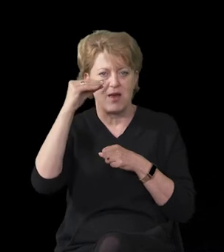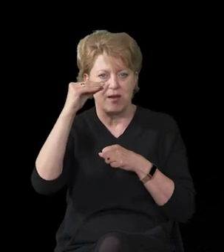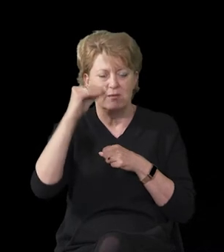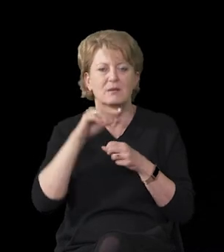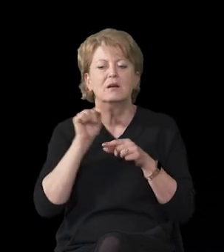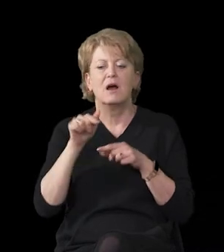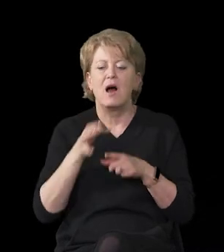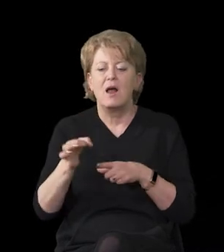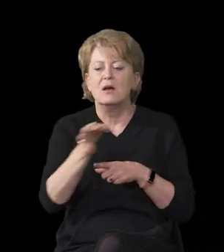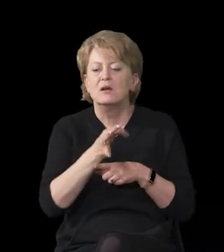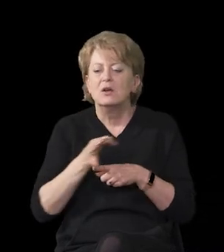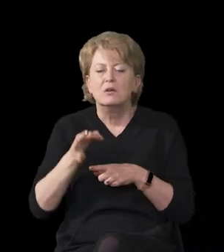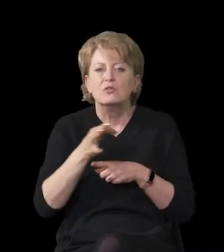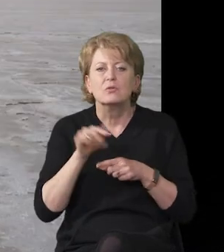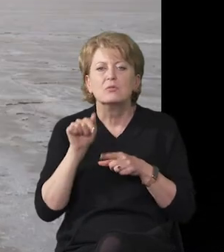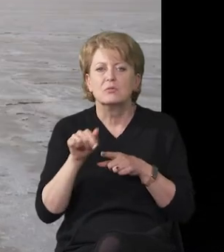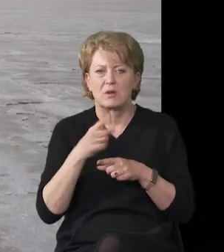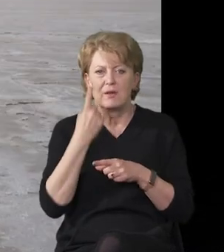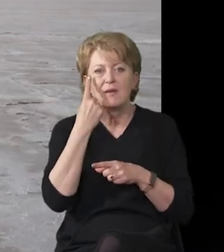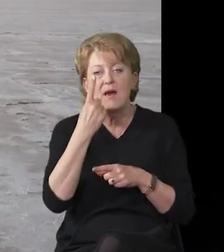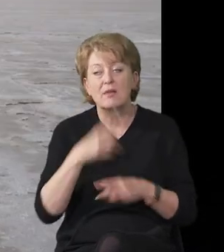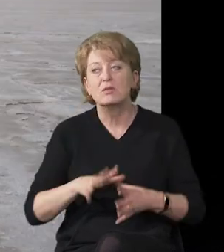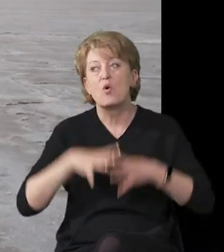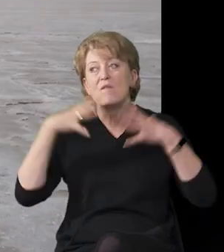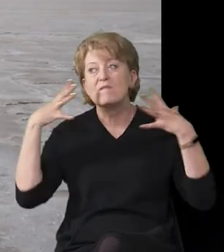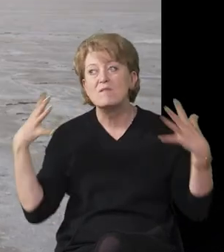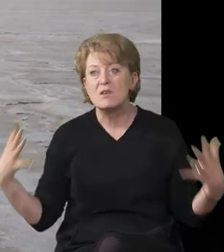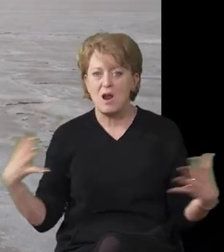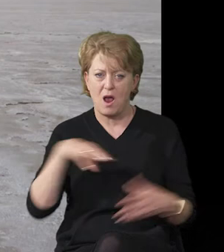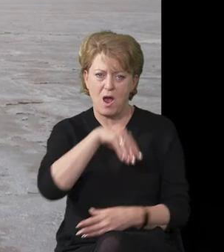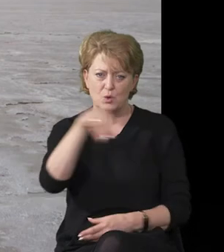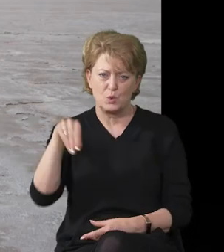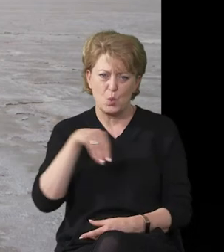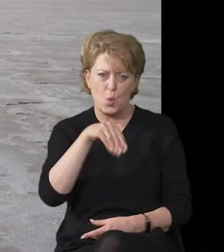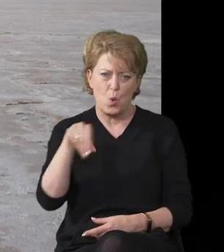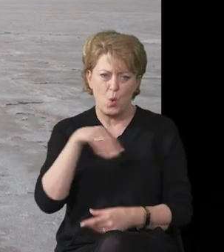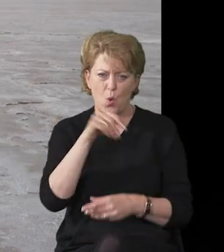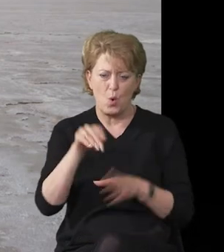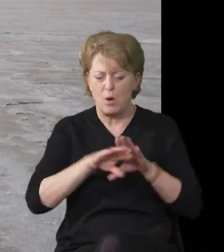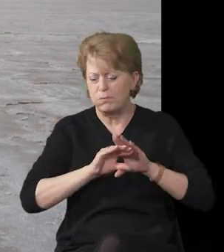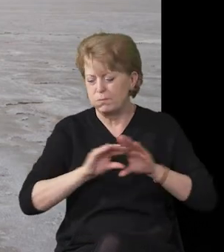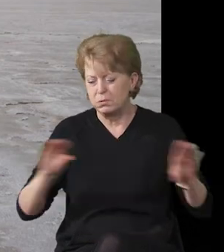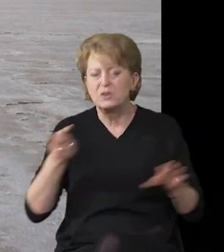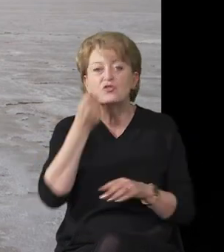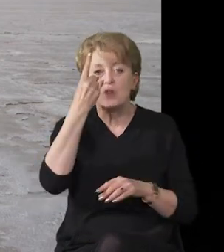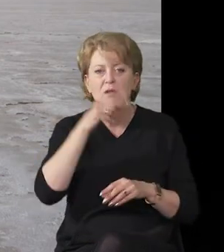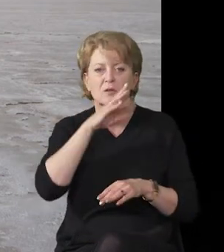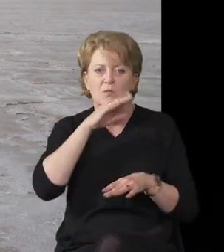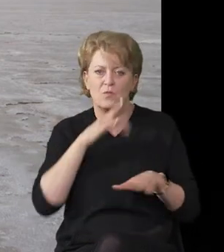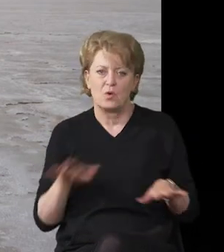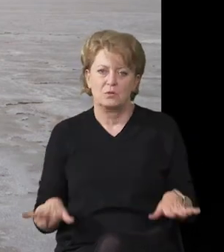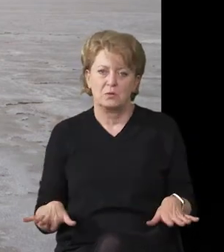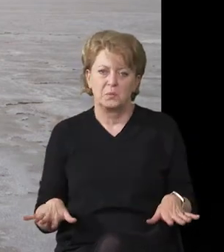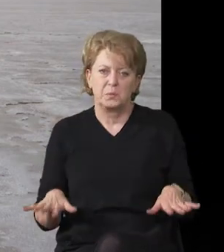Jezioro Asale to jest w zasadzie jedno wielkie solnisko. Okresowo wypełniane jest wodą, ale ponieważ